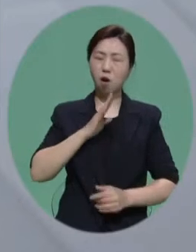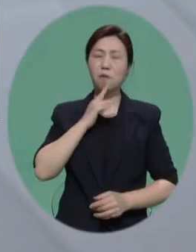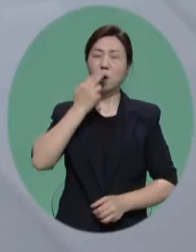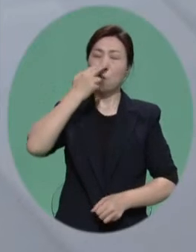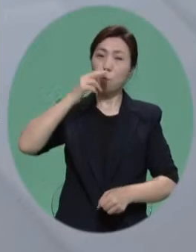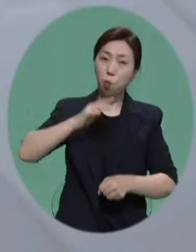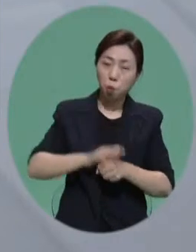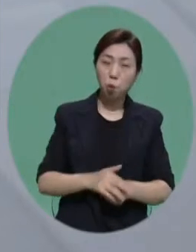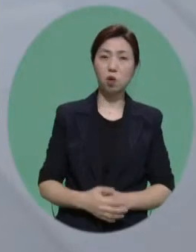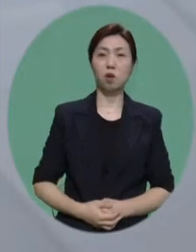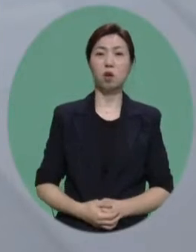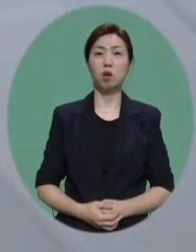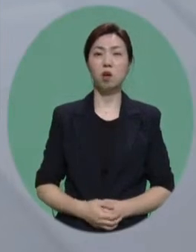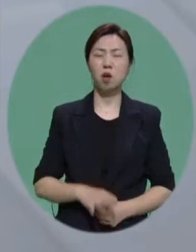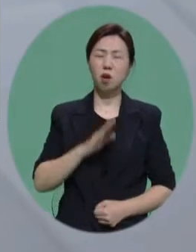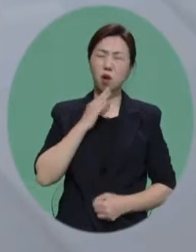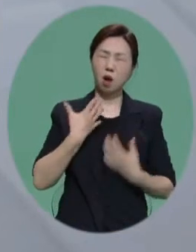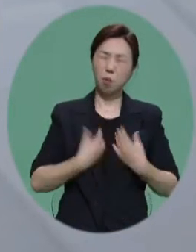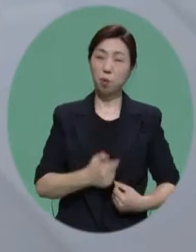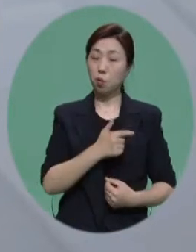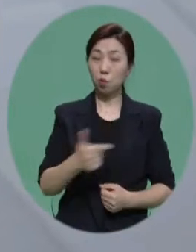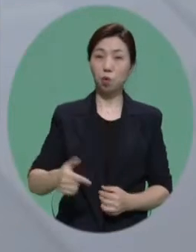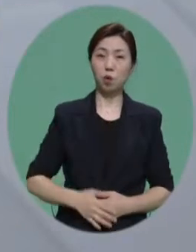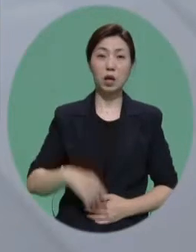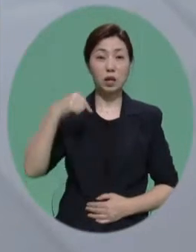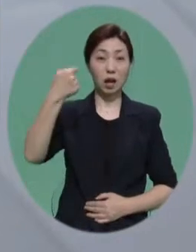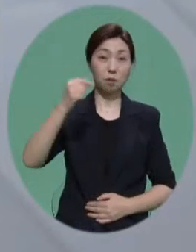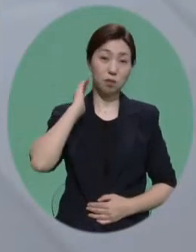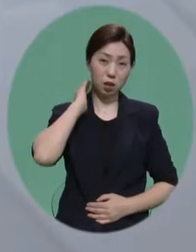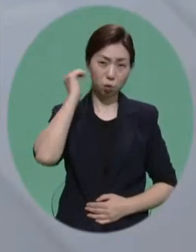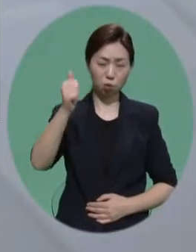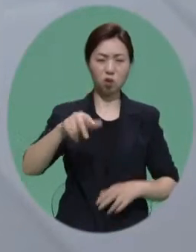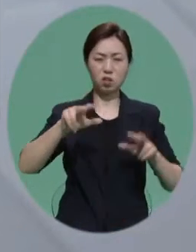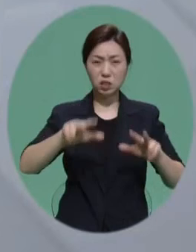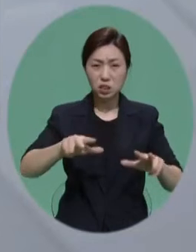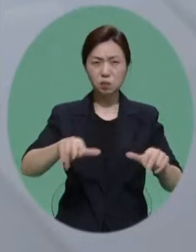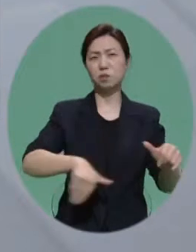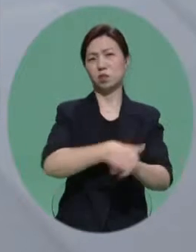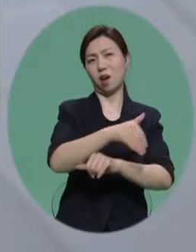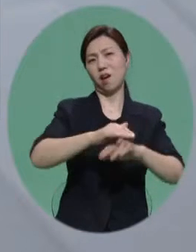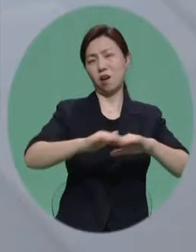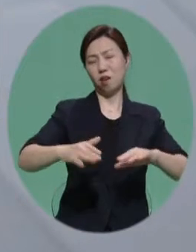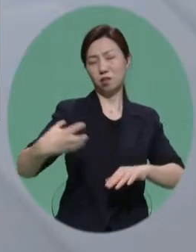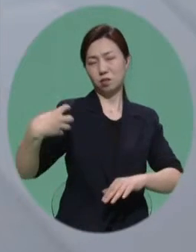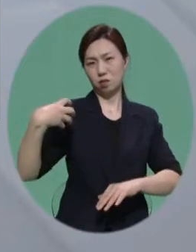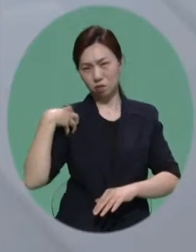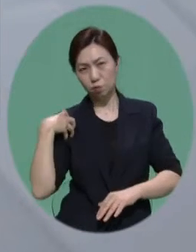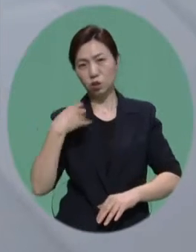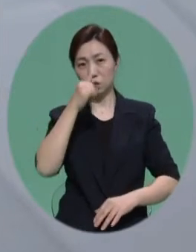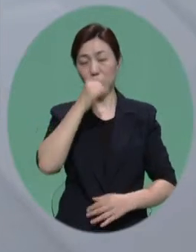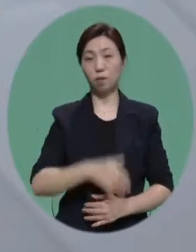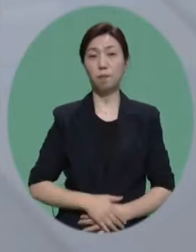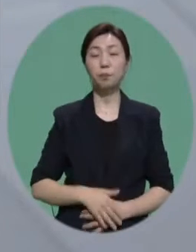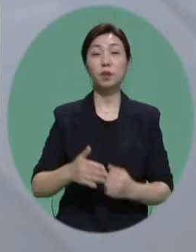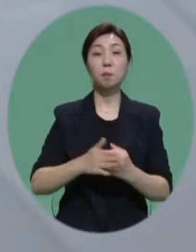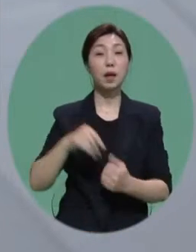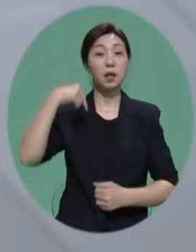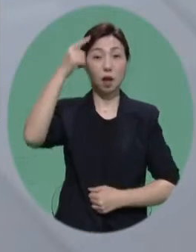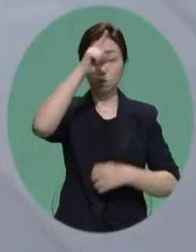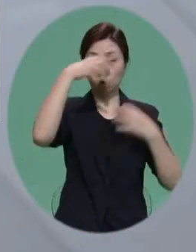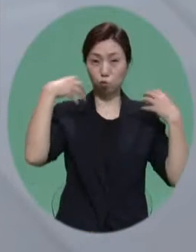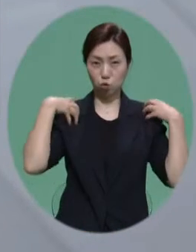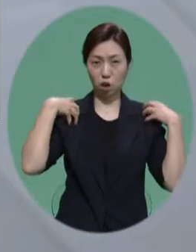대통령 이라고 생각합니다 저는 의 미만 사업장의 도중 대 제법 당연히 적용 해야 되고요 또 지금